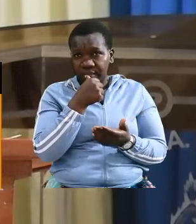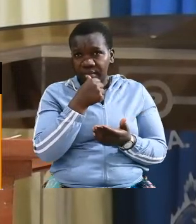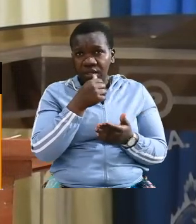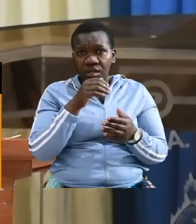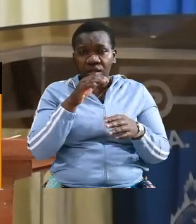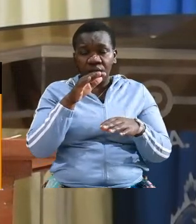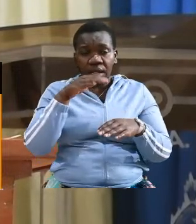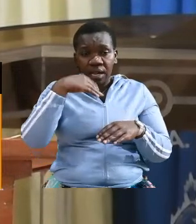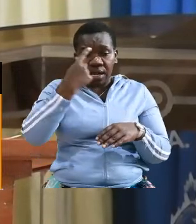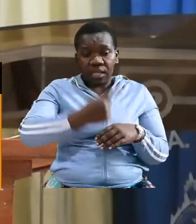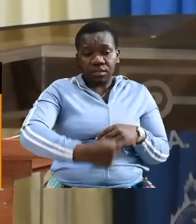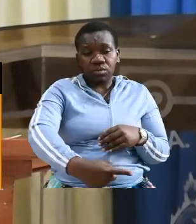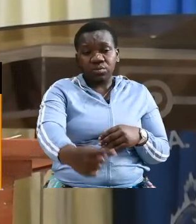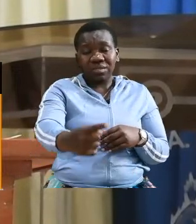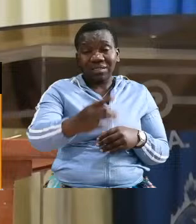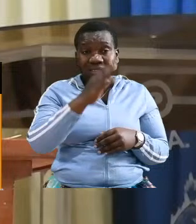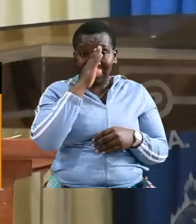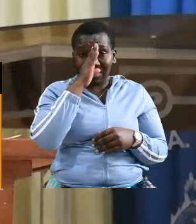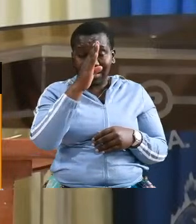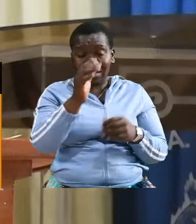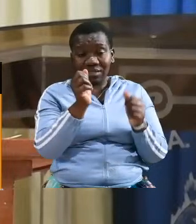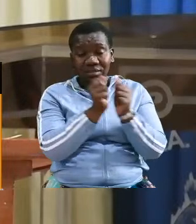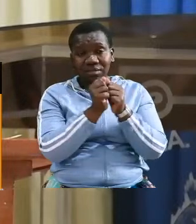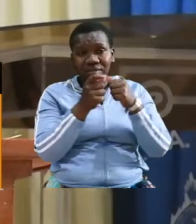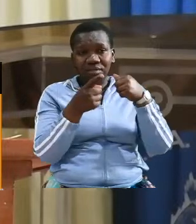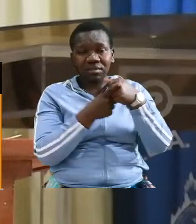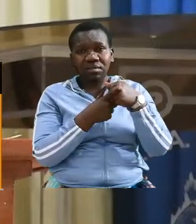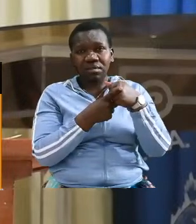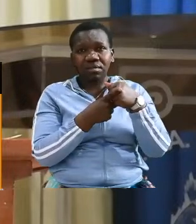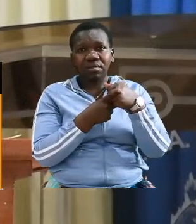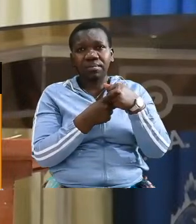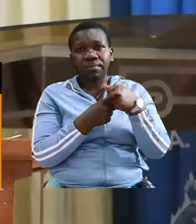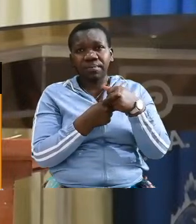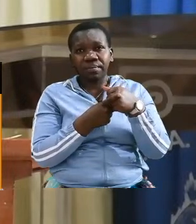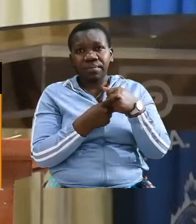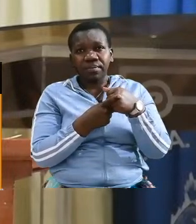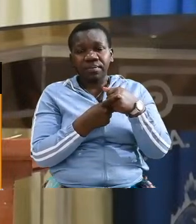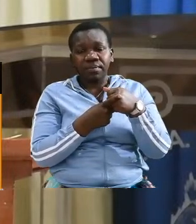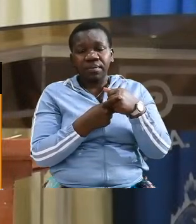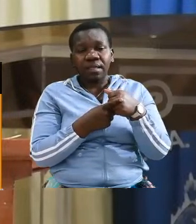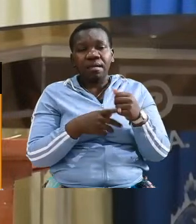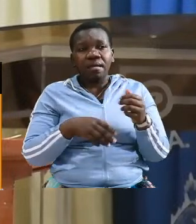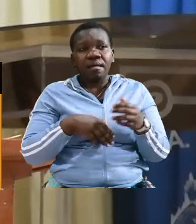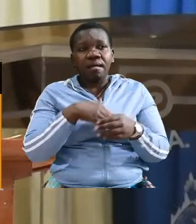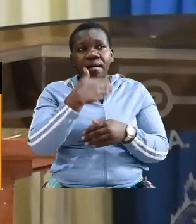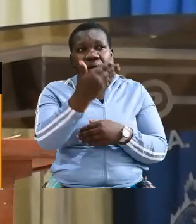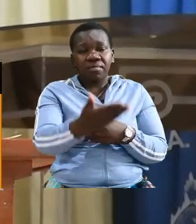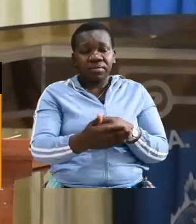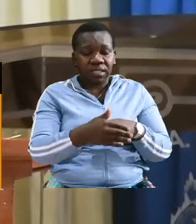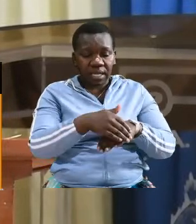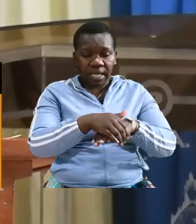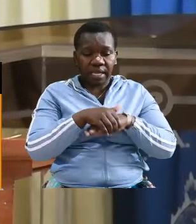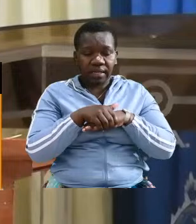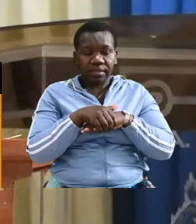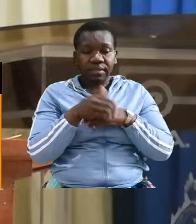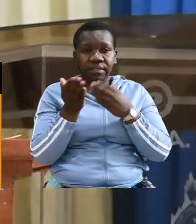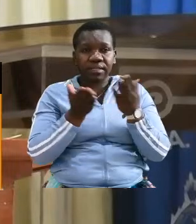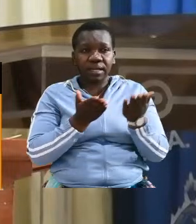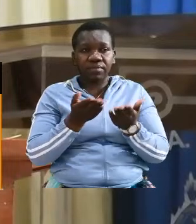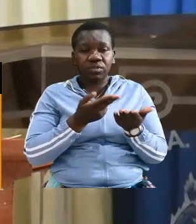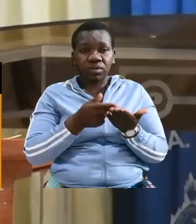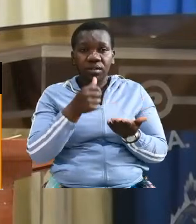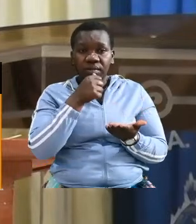Sunday inayokuja, itakuwa tarehe 16 kwa ibada ya English na ibada